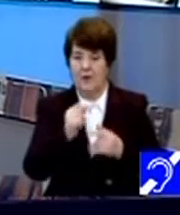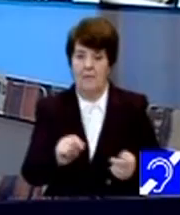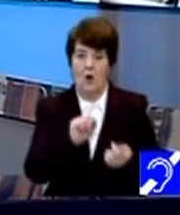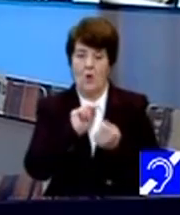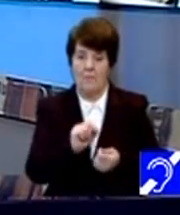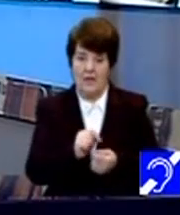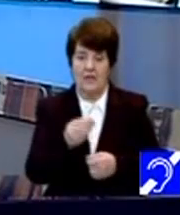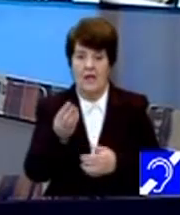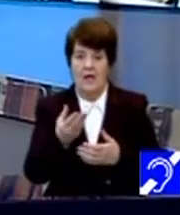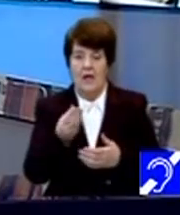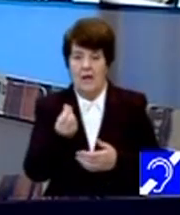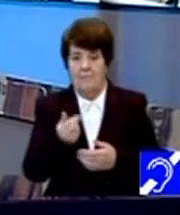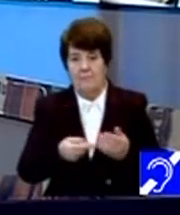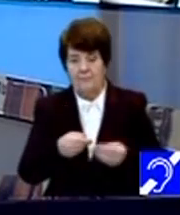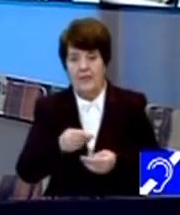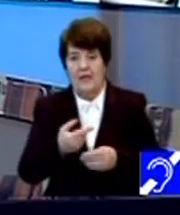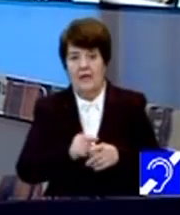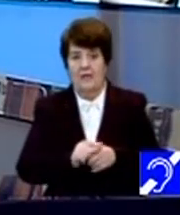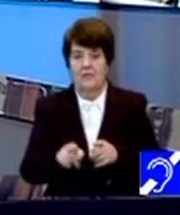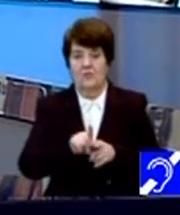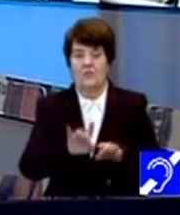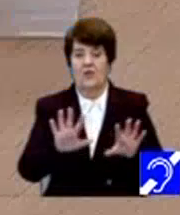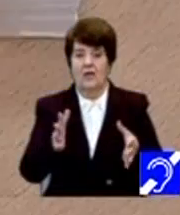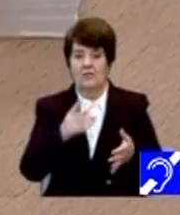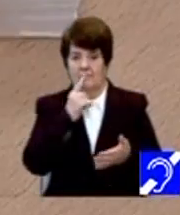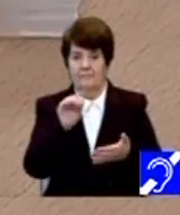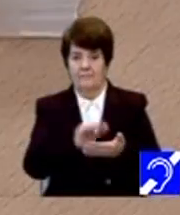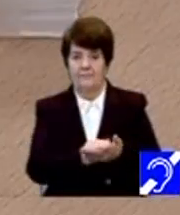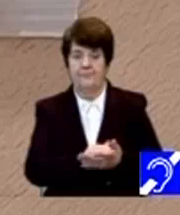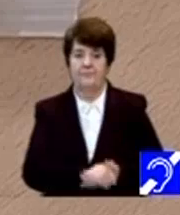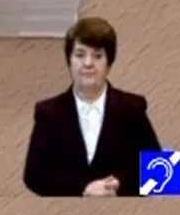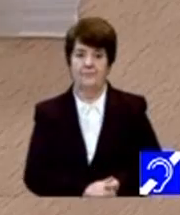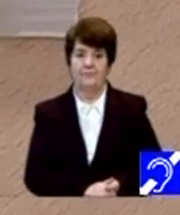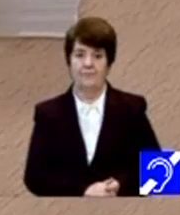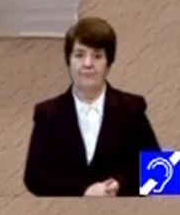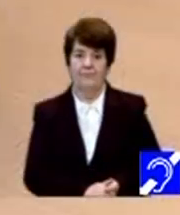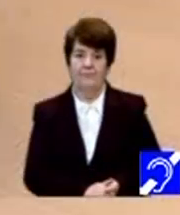Serviciului Prevenire și Combatere a Spălării Banilor au depus noi mărturii în acest caz.